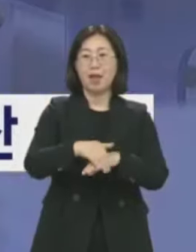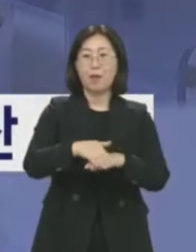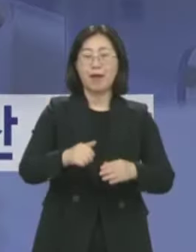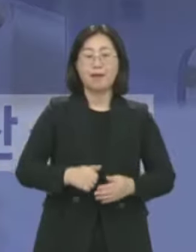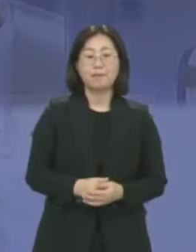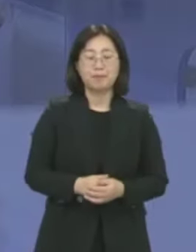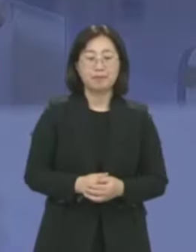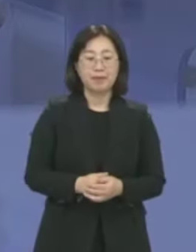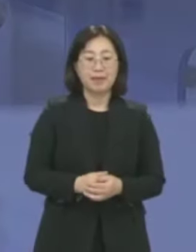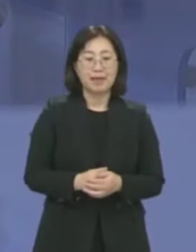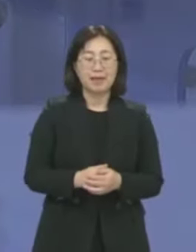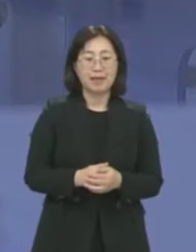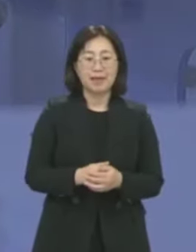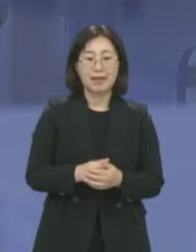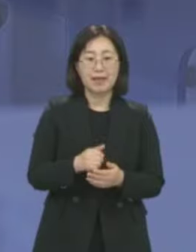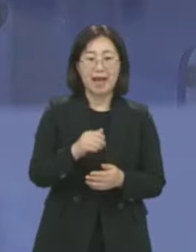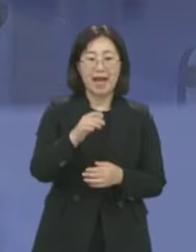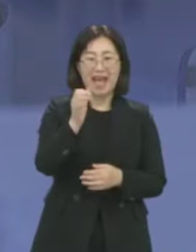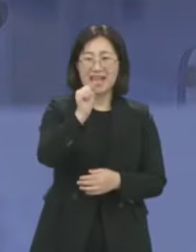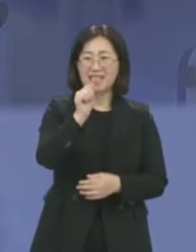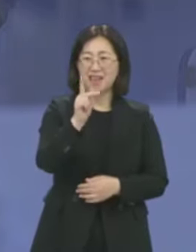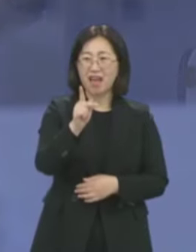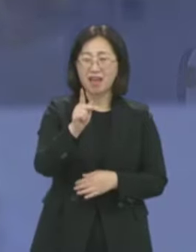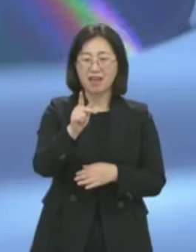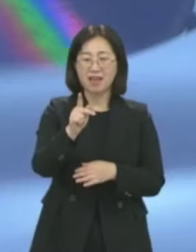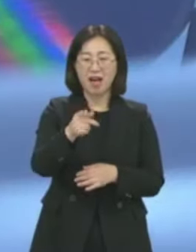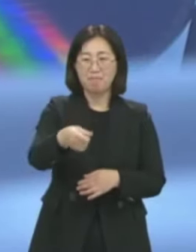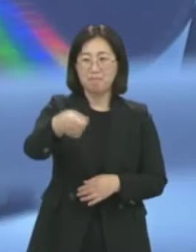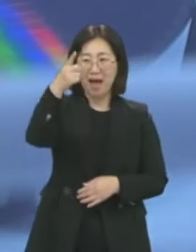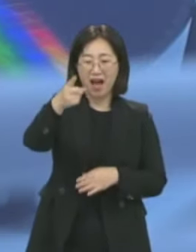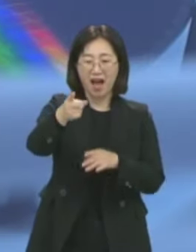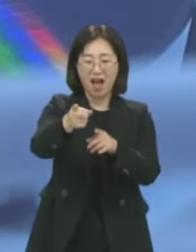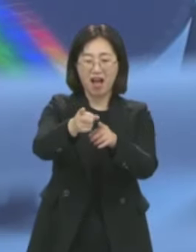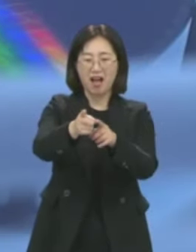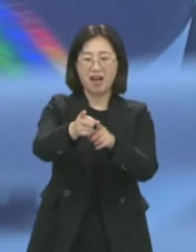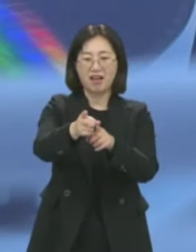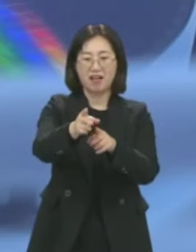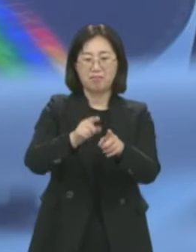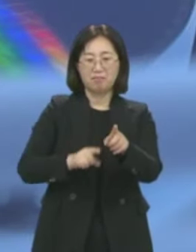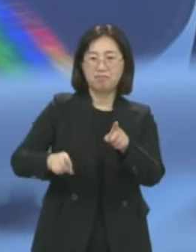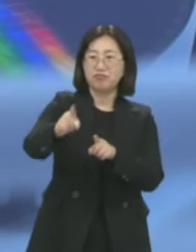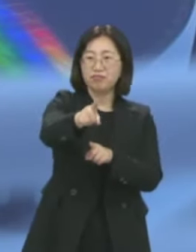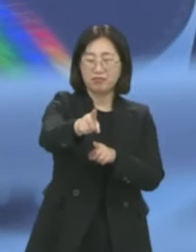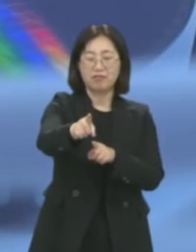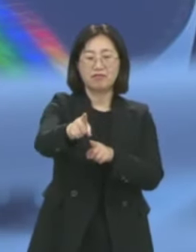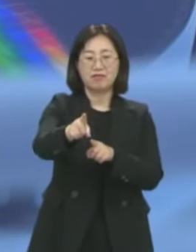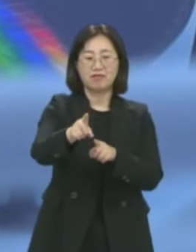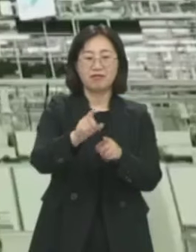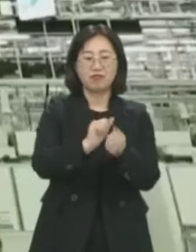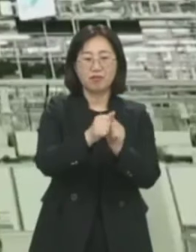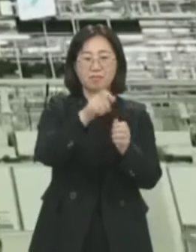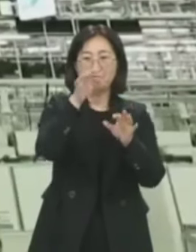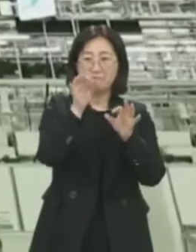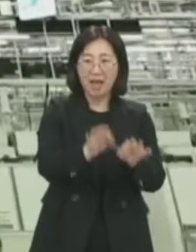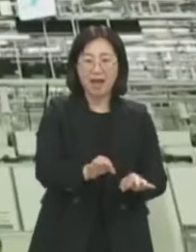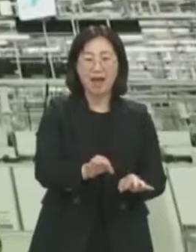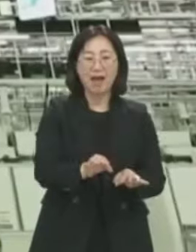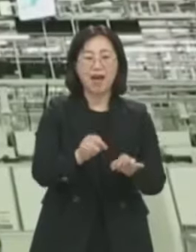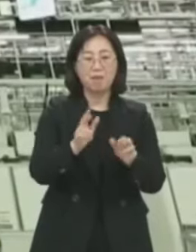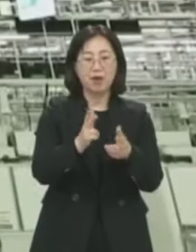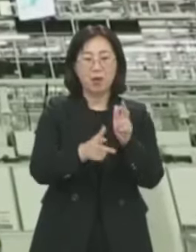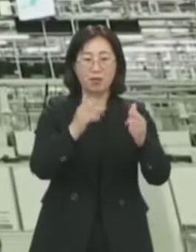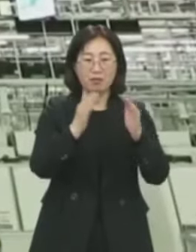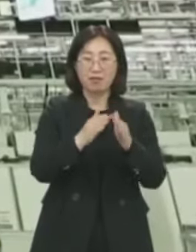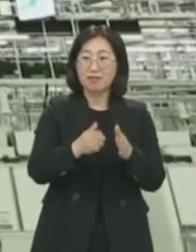최근 HBM 분야에서 SK 하이닉스의 선두를 내주며 주가 폭락 등 위기에 빠진 삼성전자는 이번 반도체 패키징